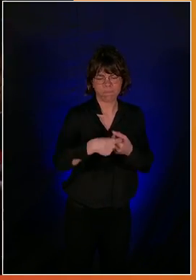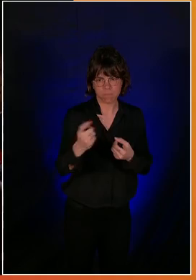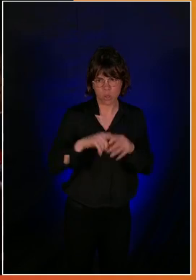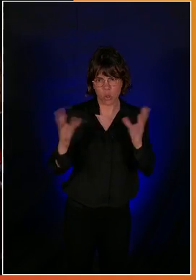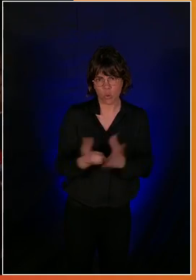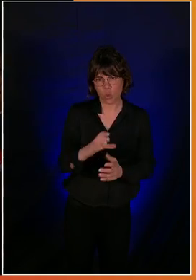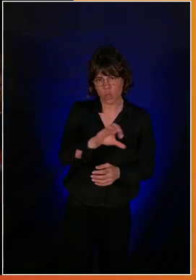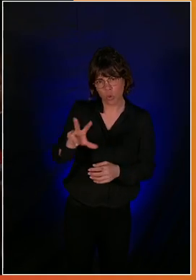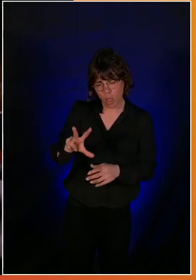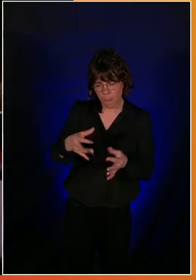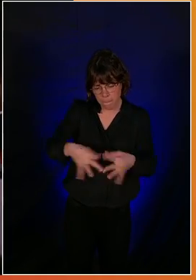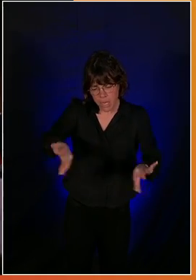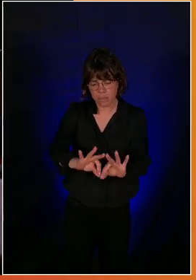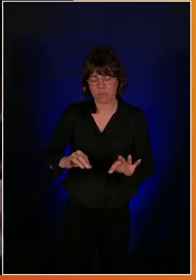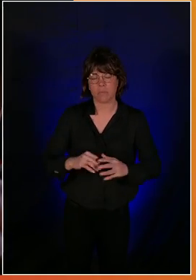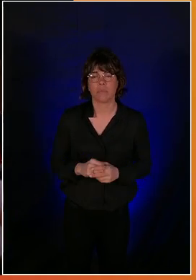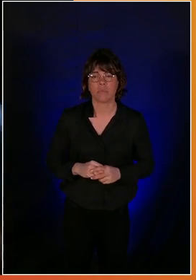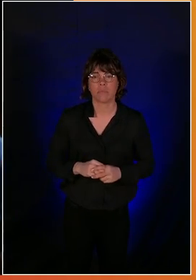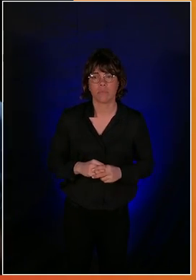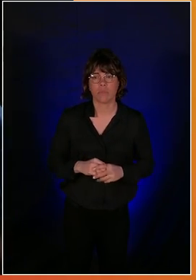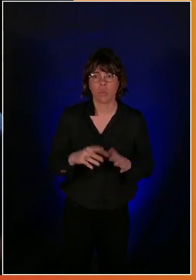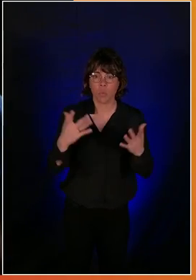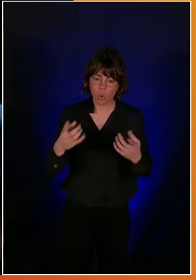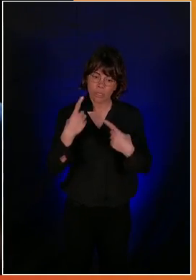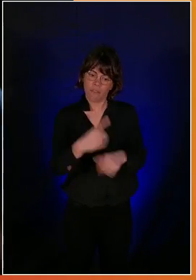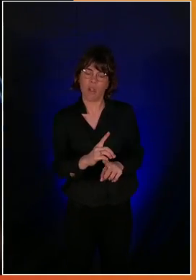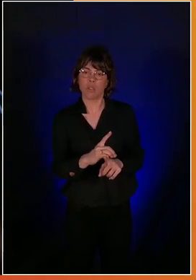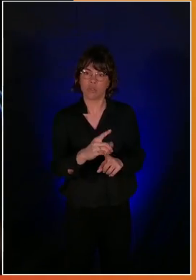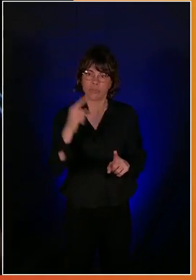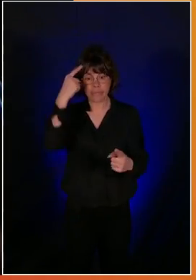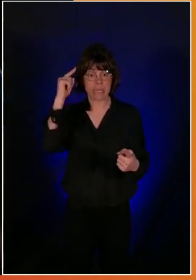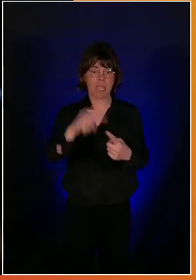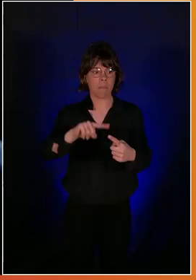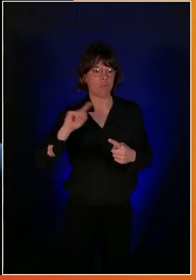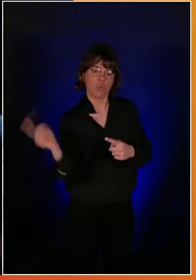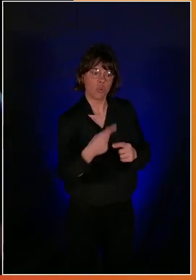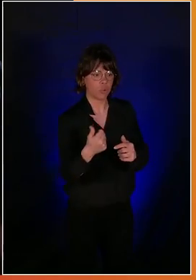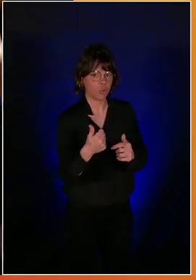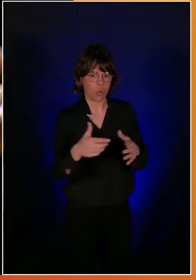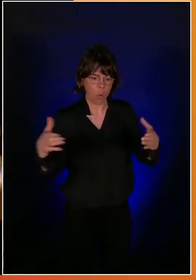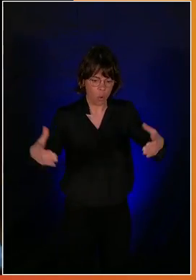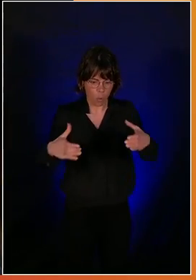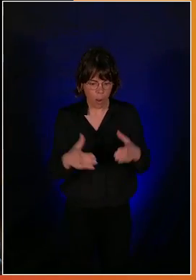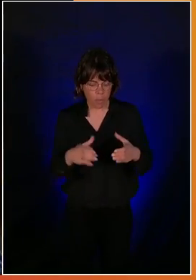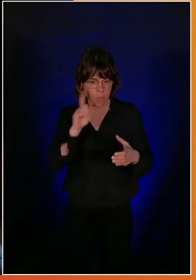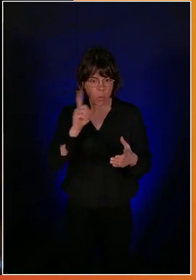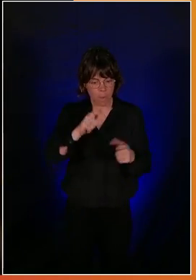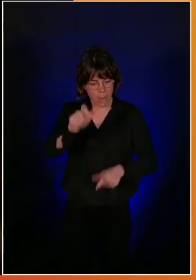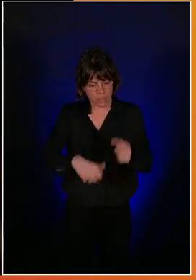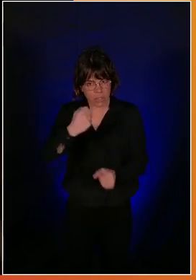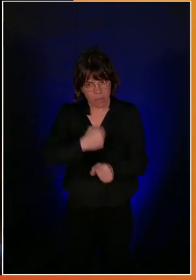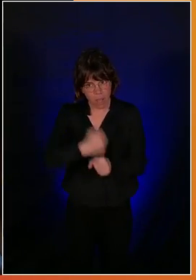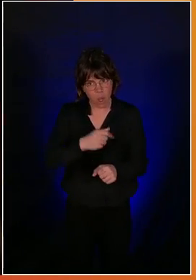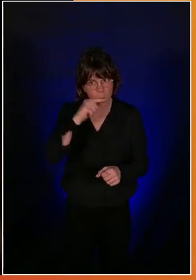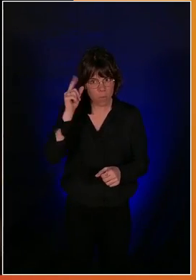103 pays pour la défense d'objectifs commun au service de la classe des travailleurs un nouveau